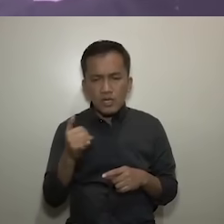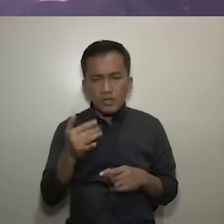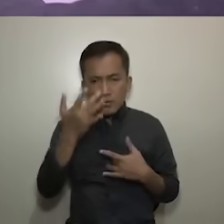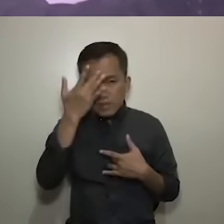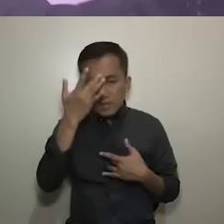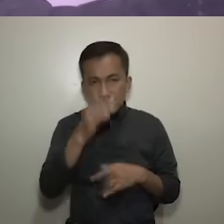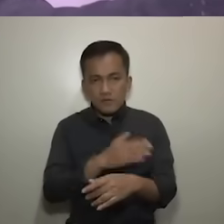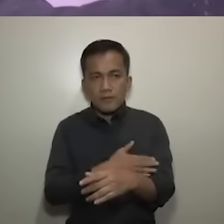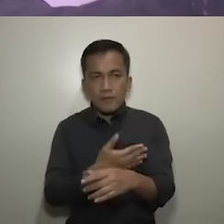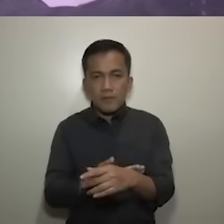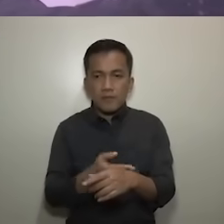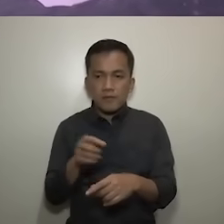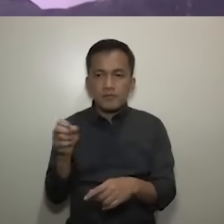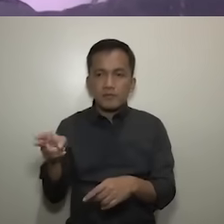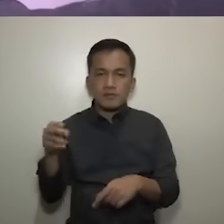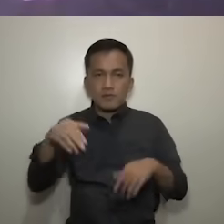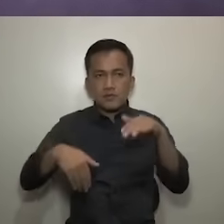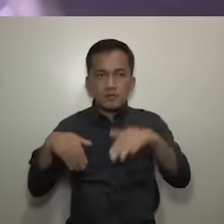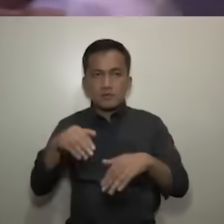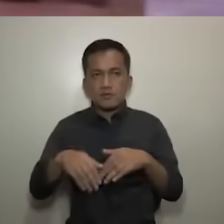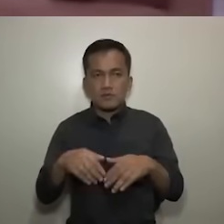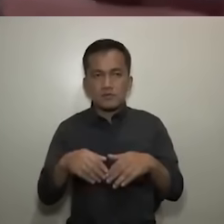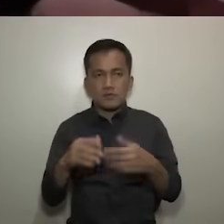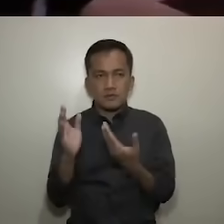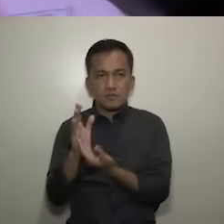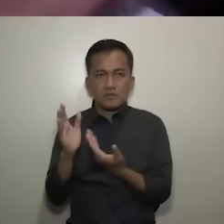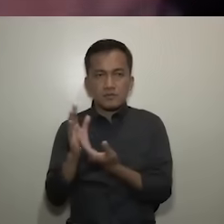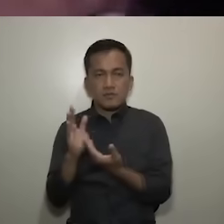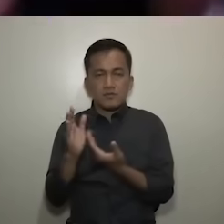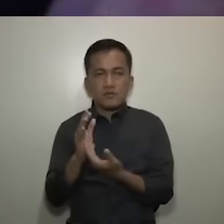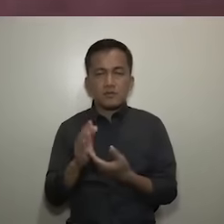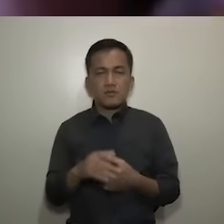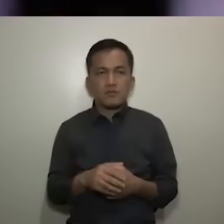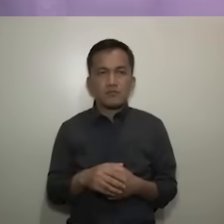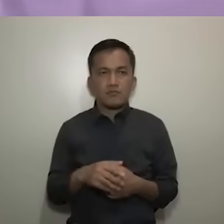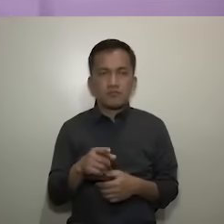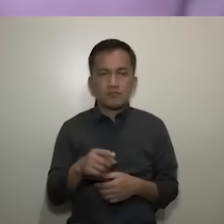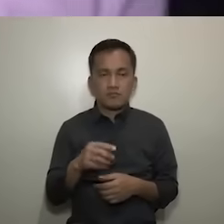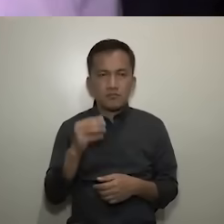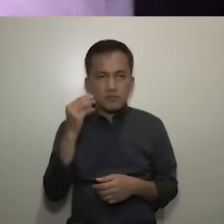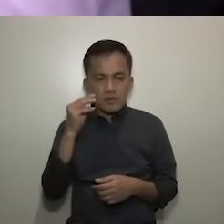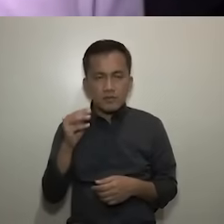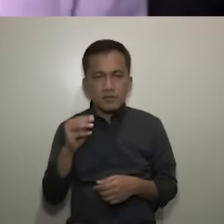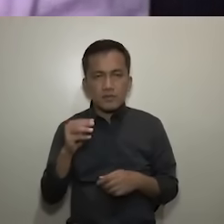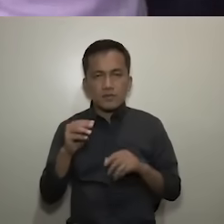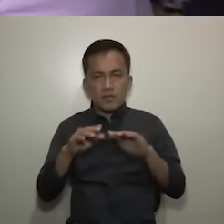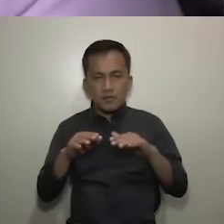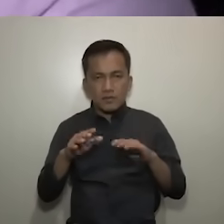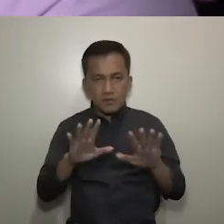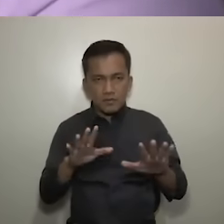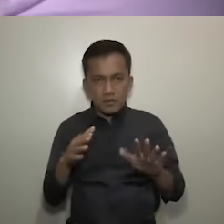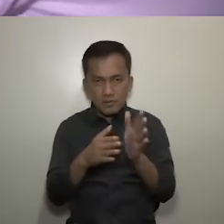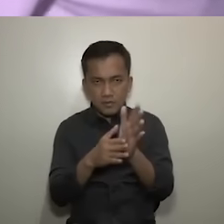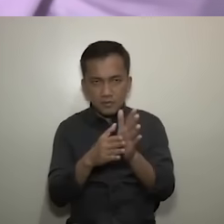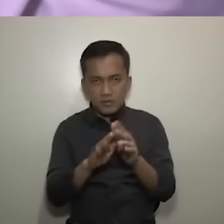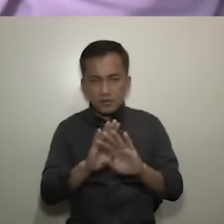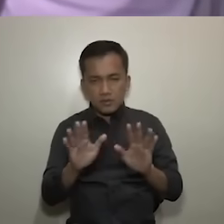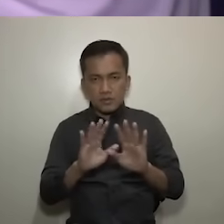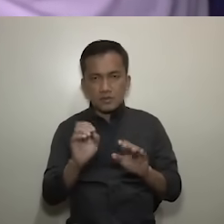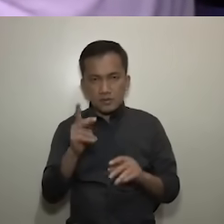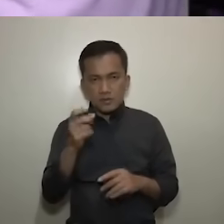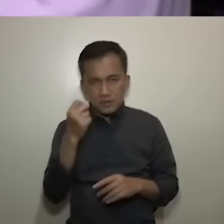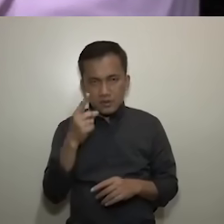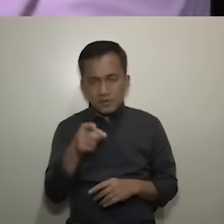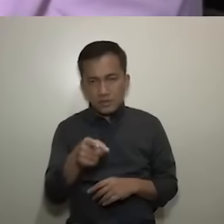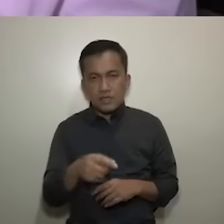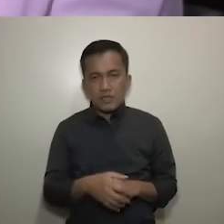ko. Pinag-swimming niya. Ito po yung evidence ko. Alam niyo, ma'am, ang mga bata, ma'am, excuse me, huwag mo na tingnan yan. Okay na. Naintindihan na